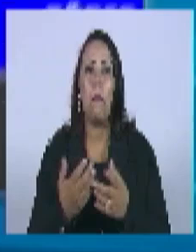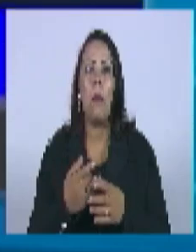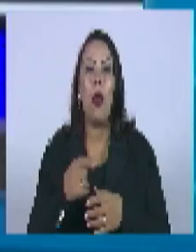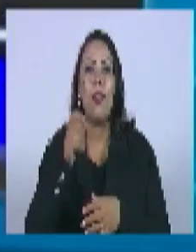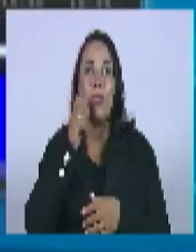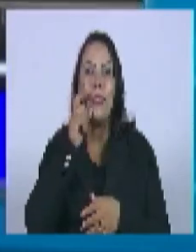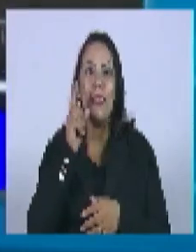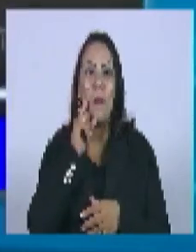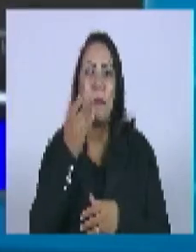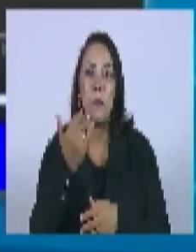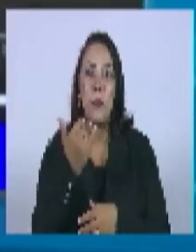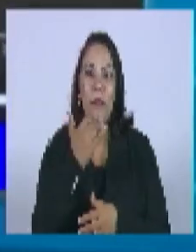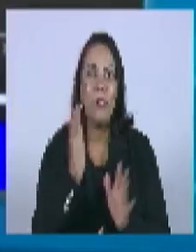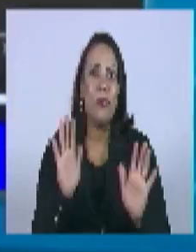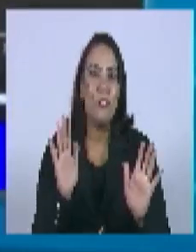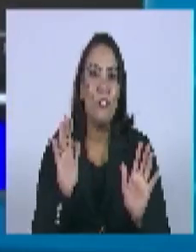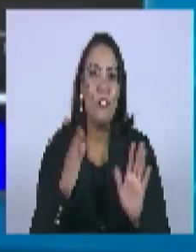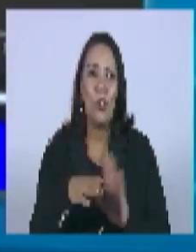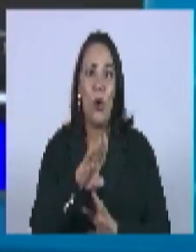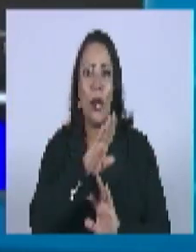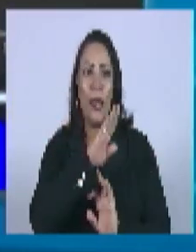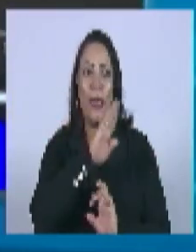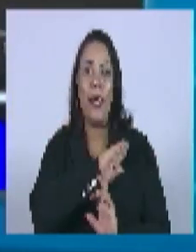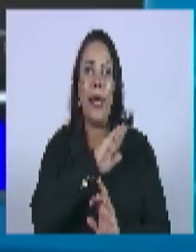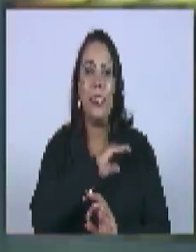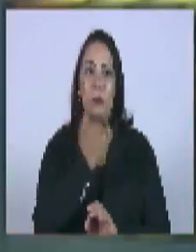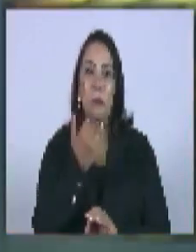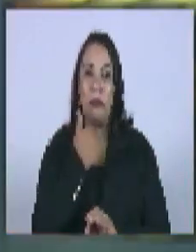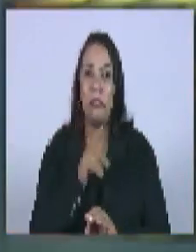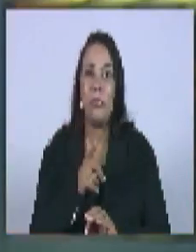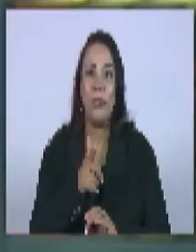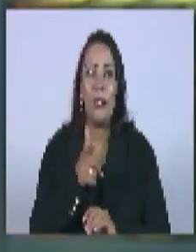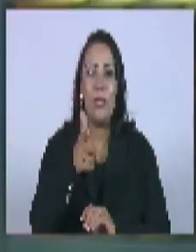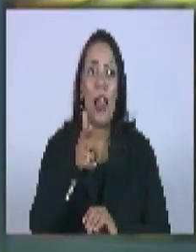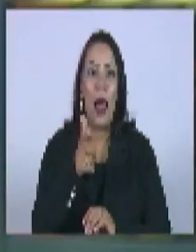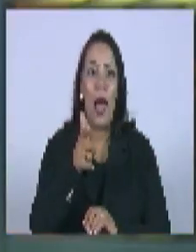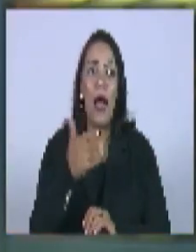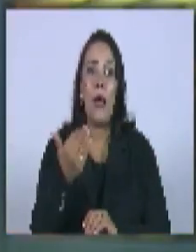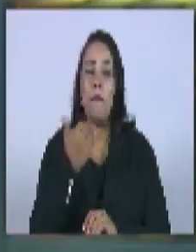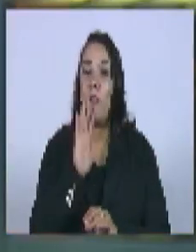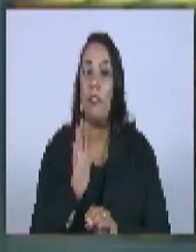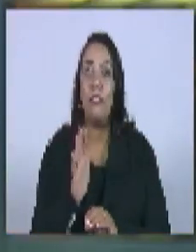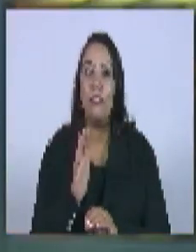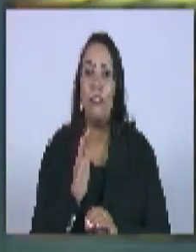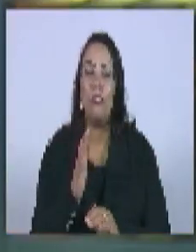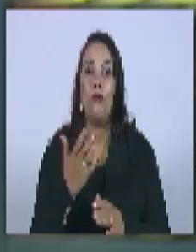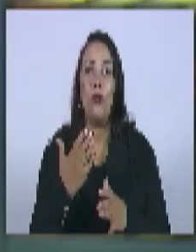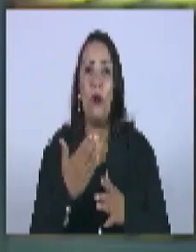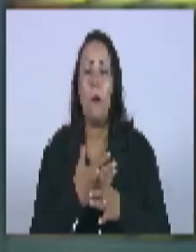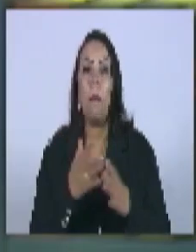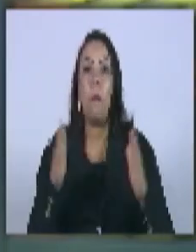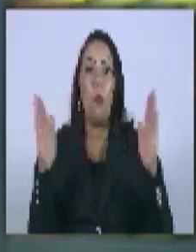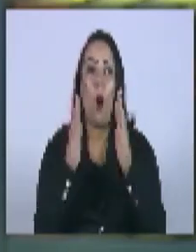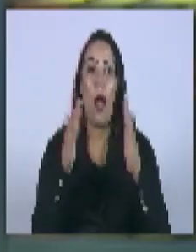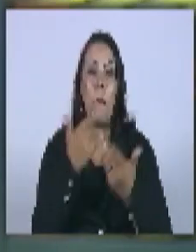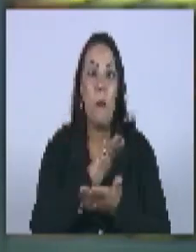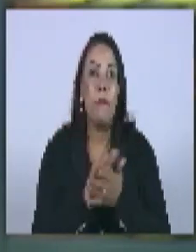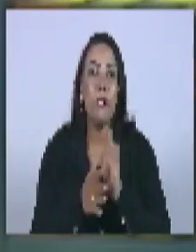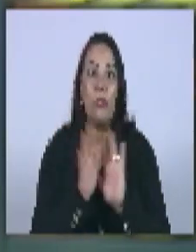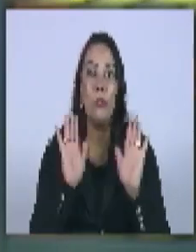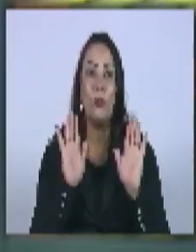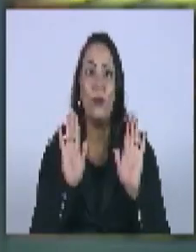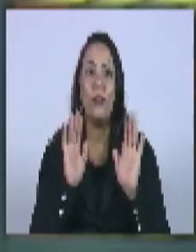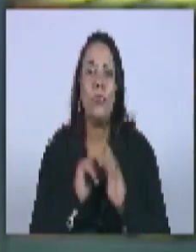دم واحده بلا جيوش بلا سلاح بلا استنفار بلا مواجهه بلا اي